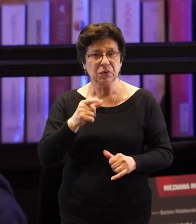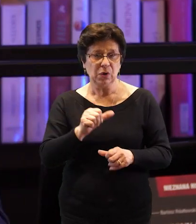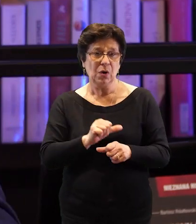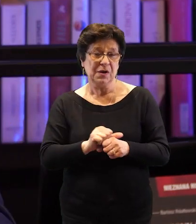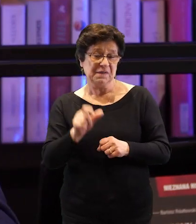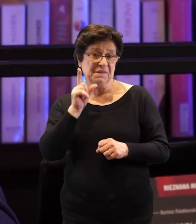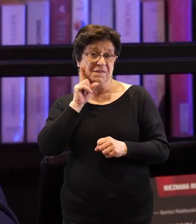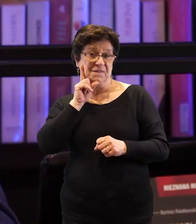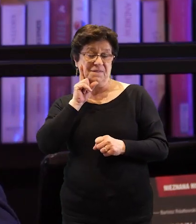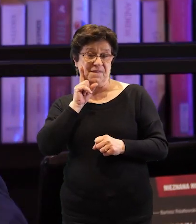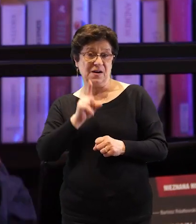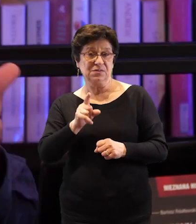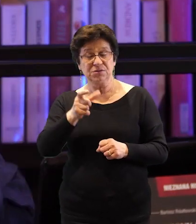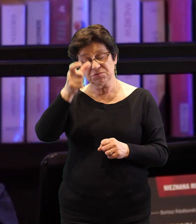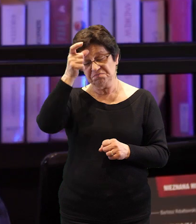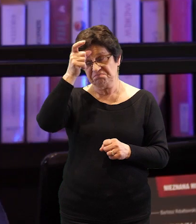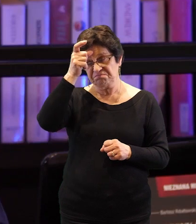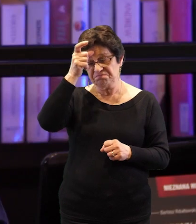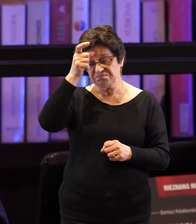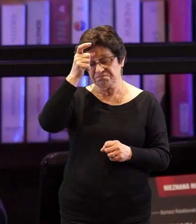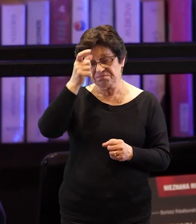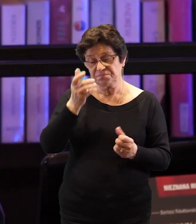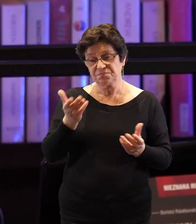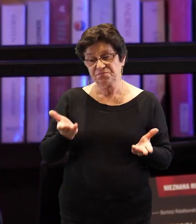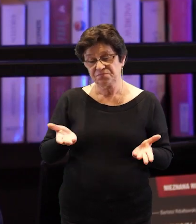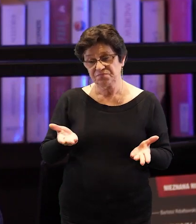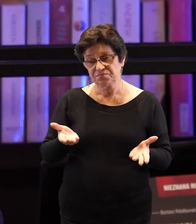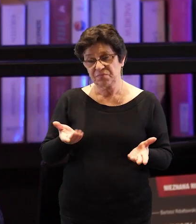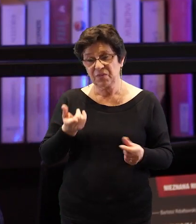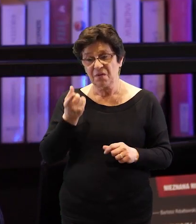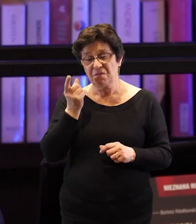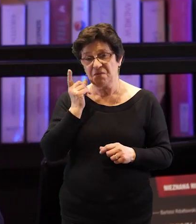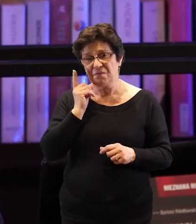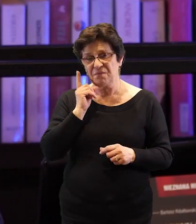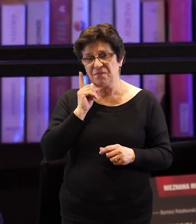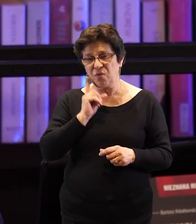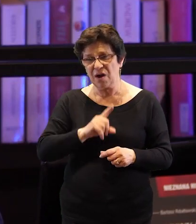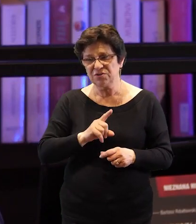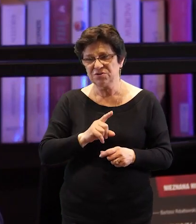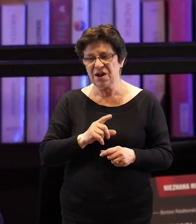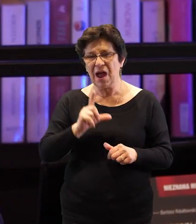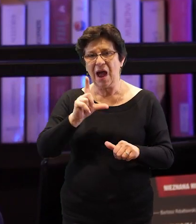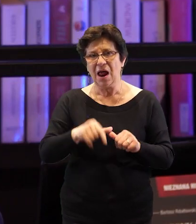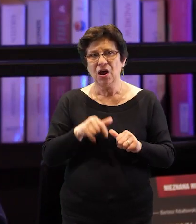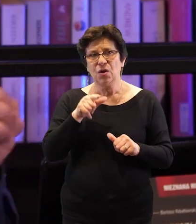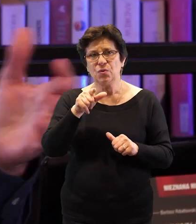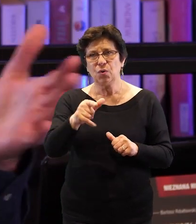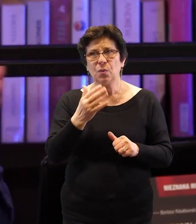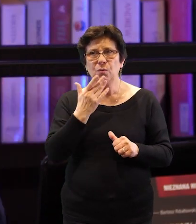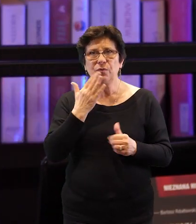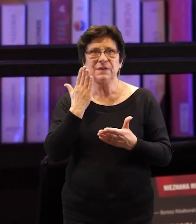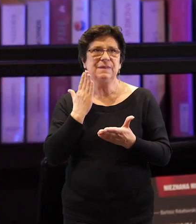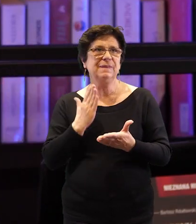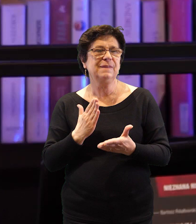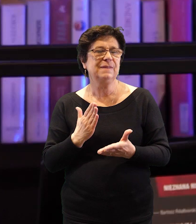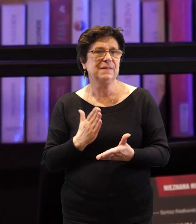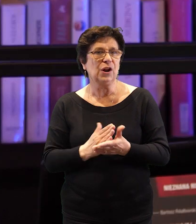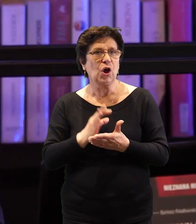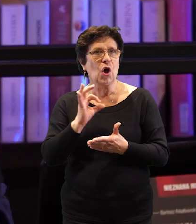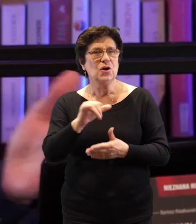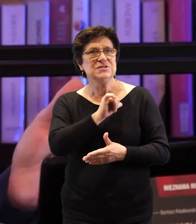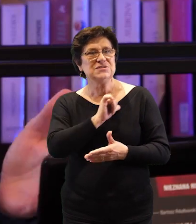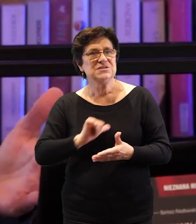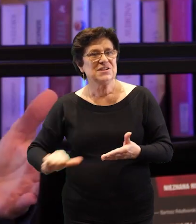postać z jakimś oświadczeniem, no ale właśnie z takim, które mówi o samych projektach, a tutaj przecież